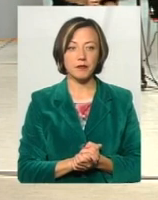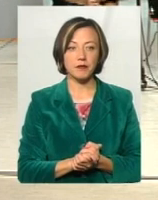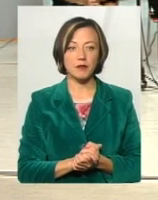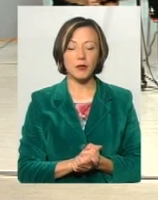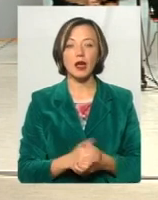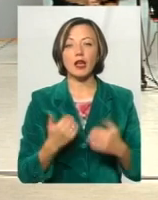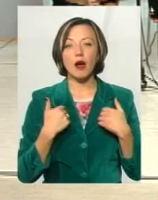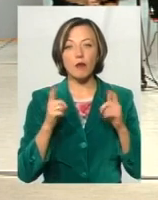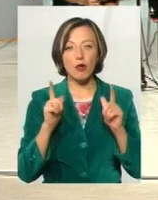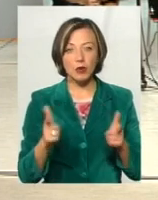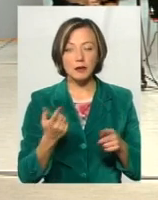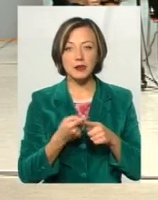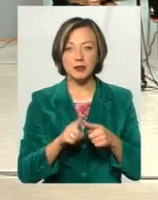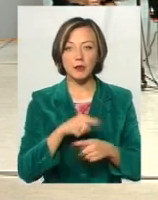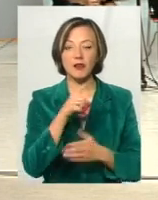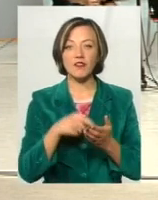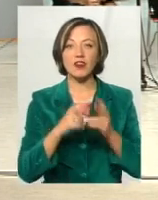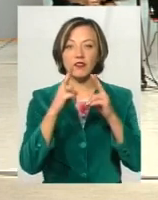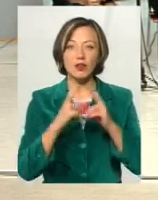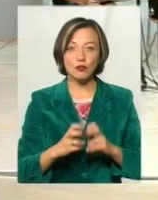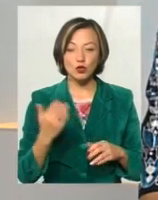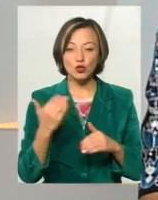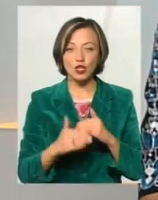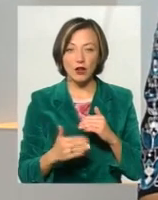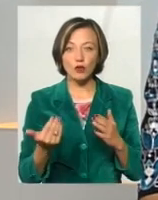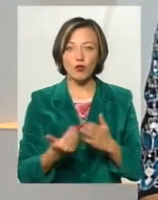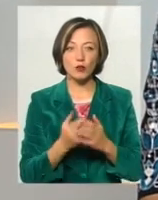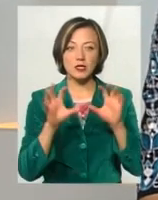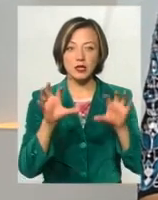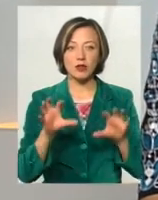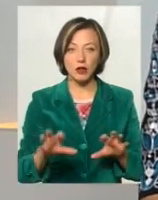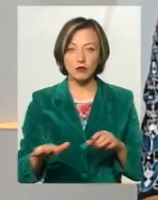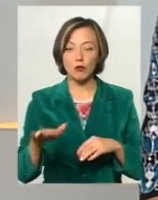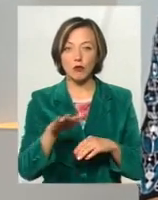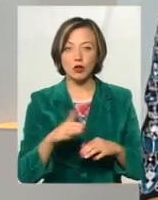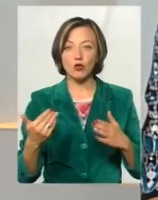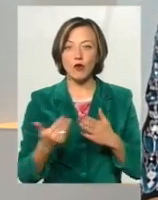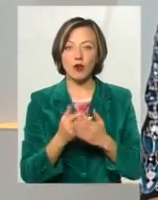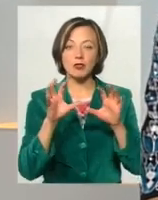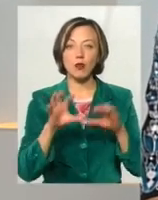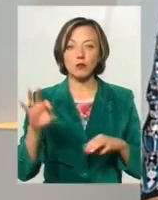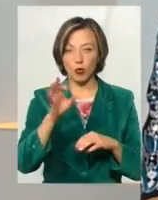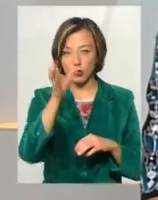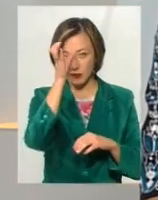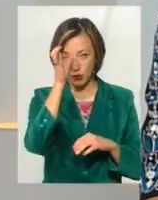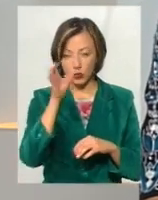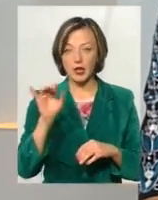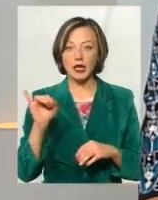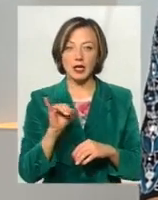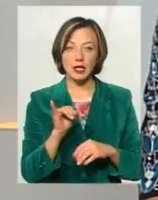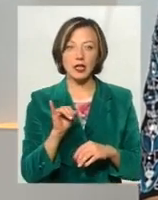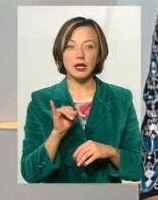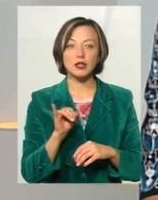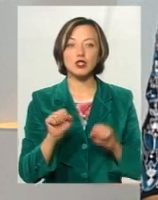Валентиною Миколаївною, ми це питання вивчимо вже в новому законодавчому полі, з новим законом України про освіту,